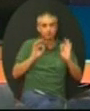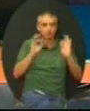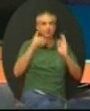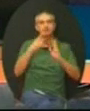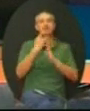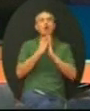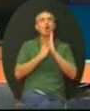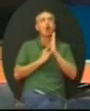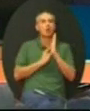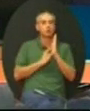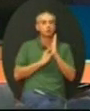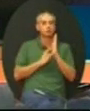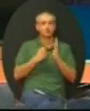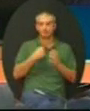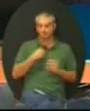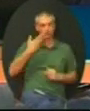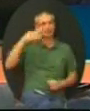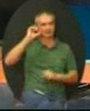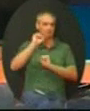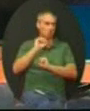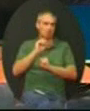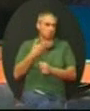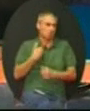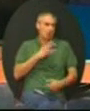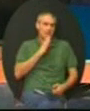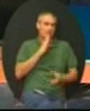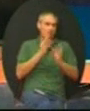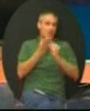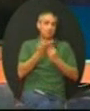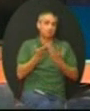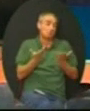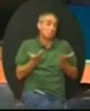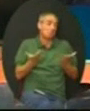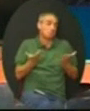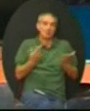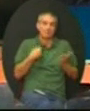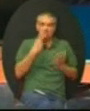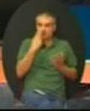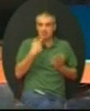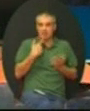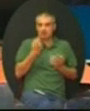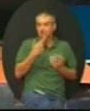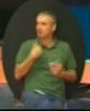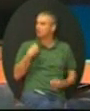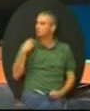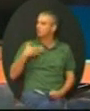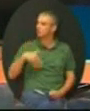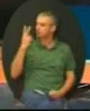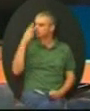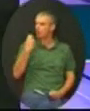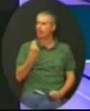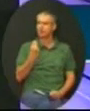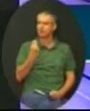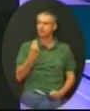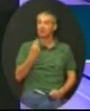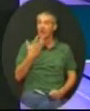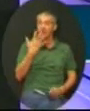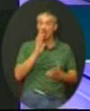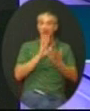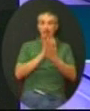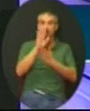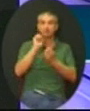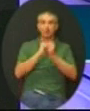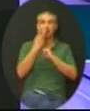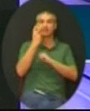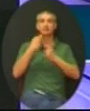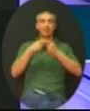זה חוק שאני אצביע בעדו כי אין לי שום בעיה איתו, אבל אני נראה לי קצת... רגע, אז אני רוצה להבין, 15 או